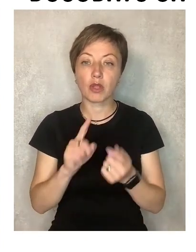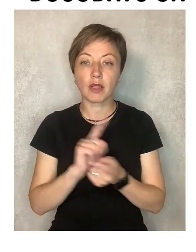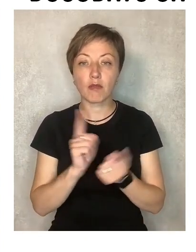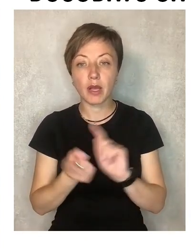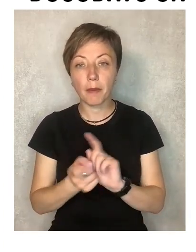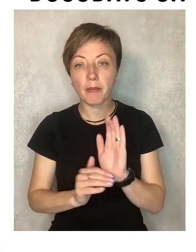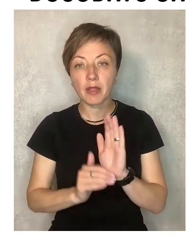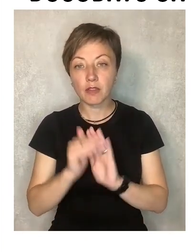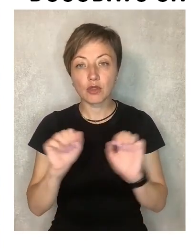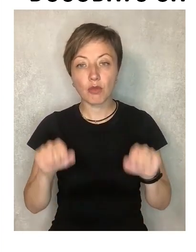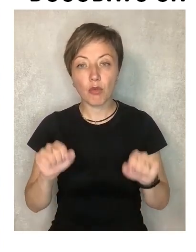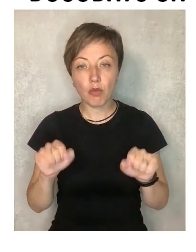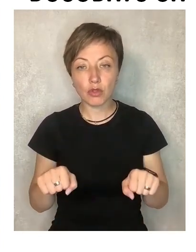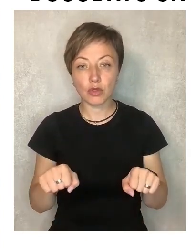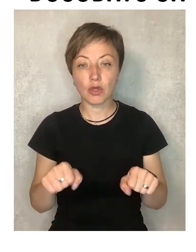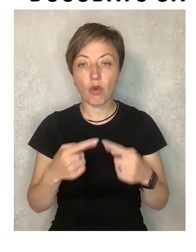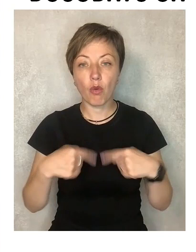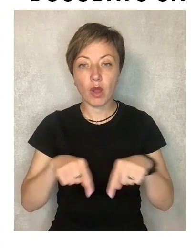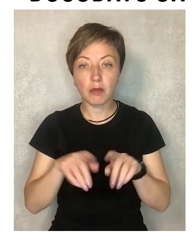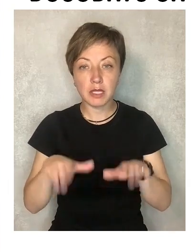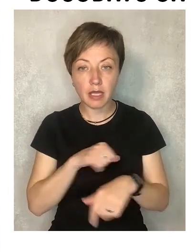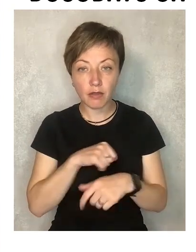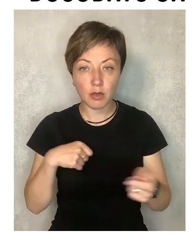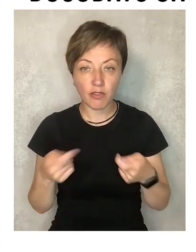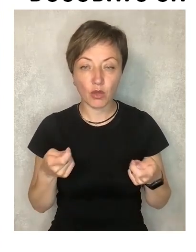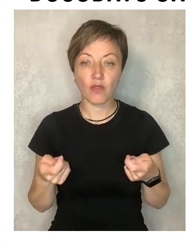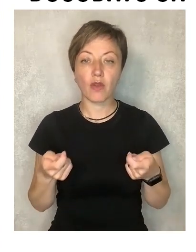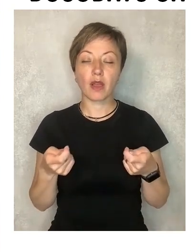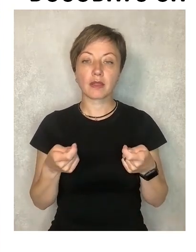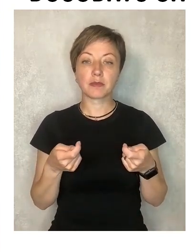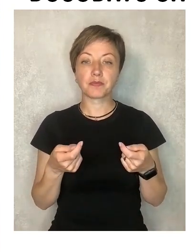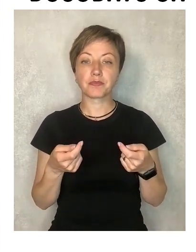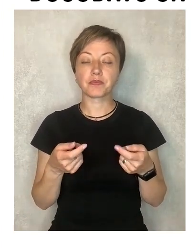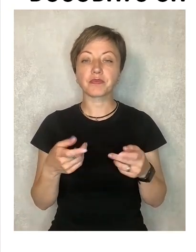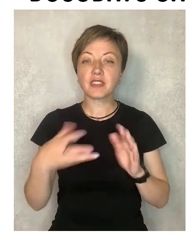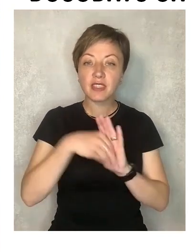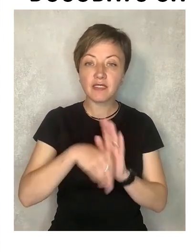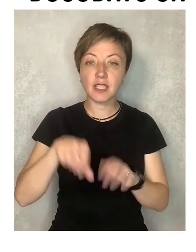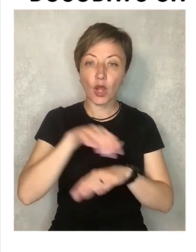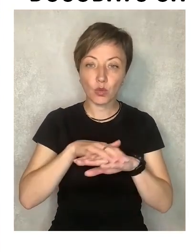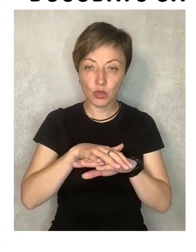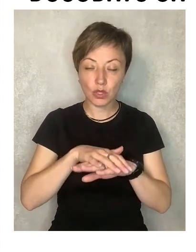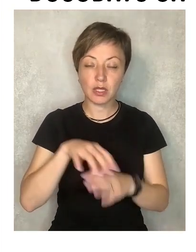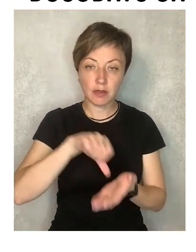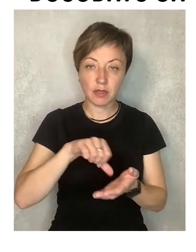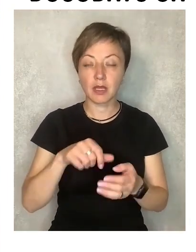підвищення спроможності органів місцевого самоврядування в залученні, да, тому що це ж взаємодія, тобто готуватися